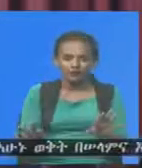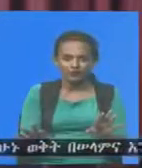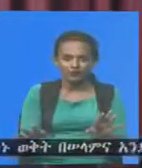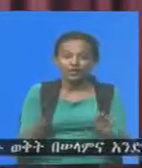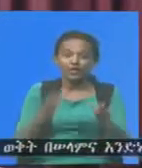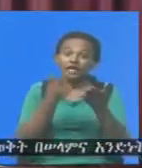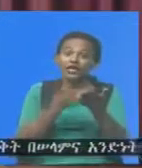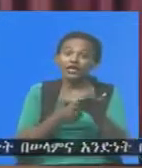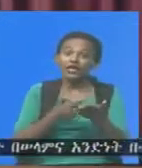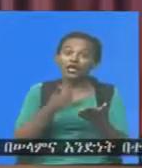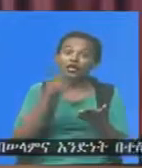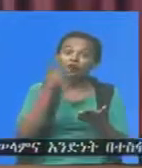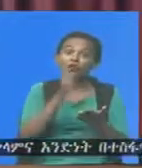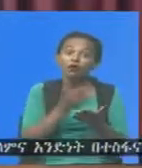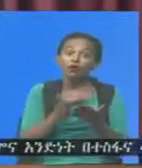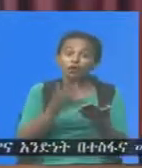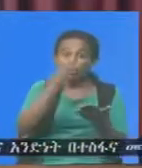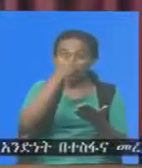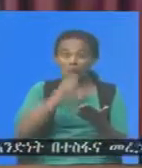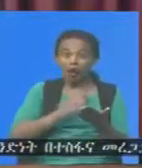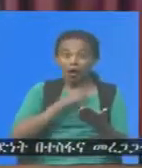ይሄ የምለውን ነገር የማያምን ሰው